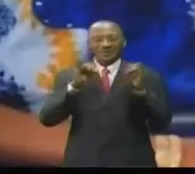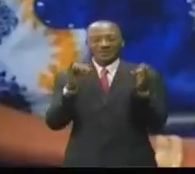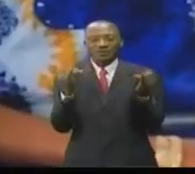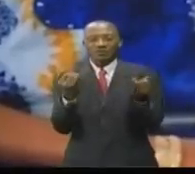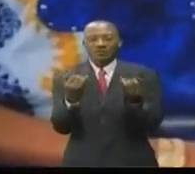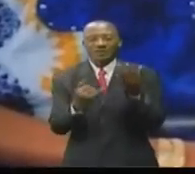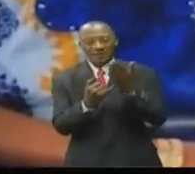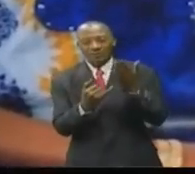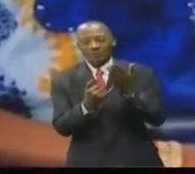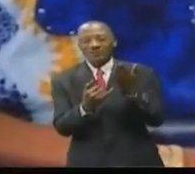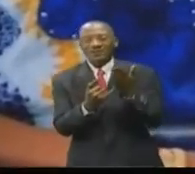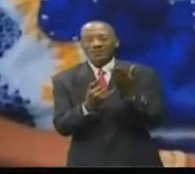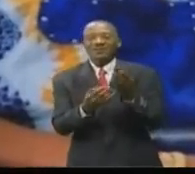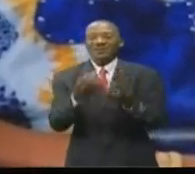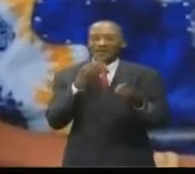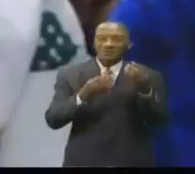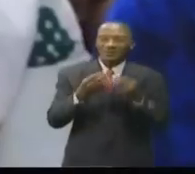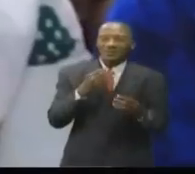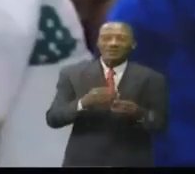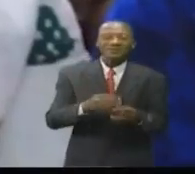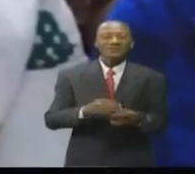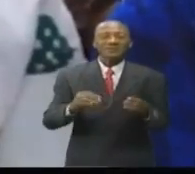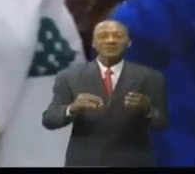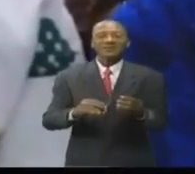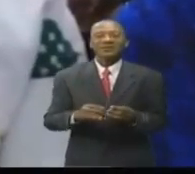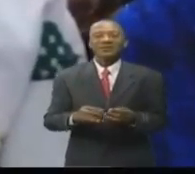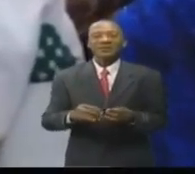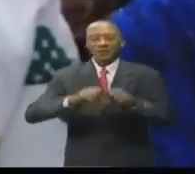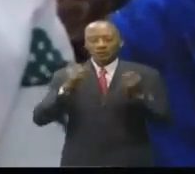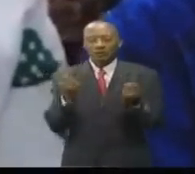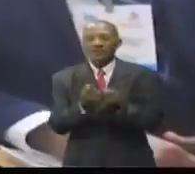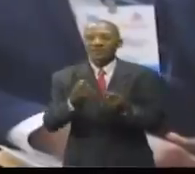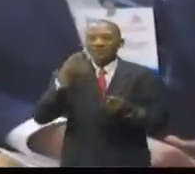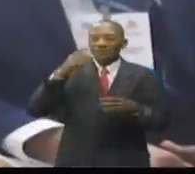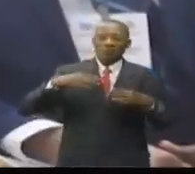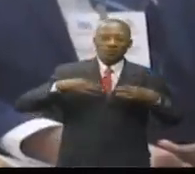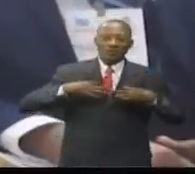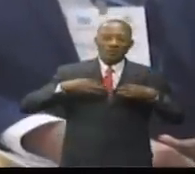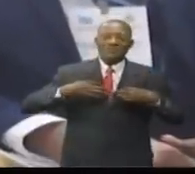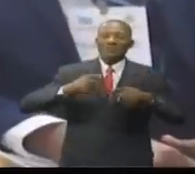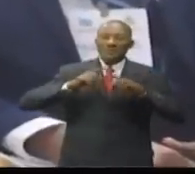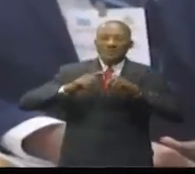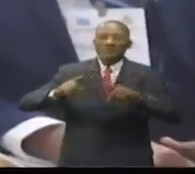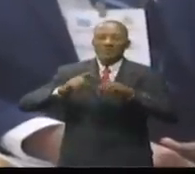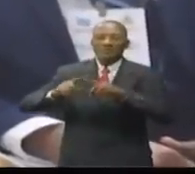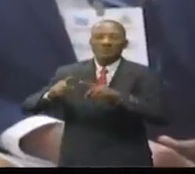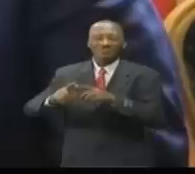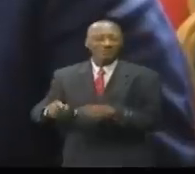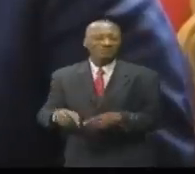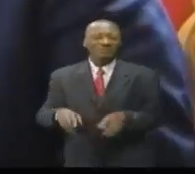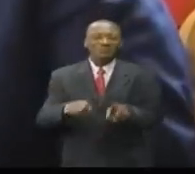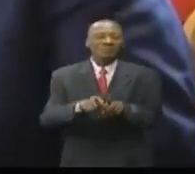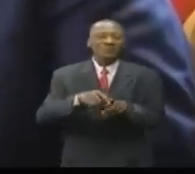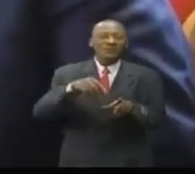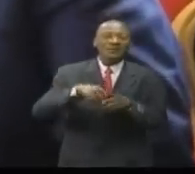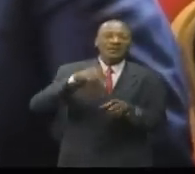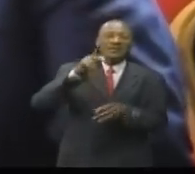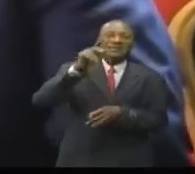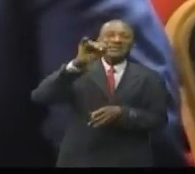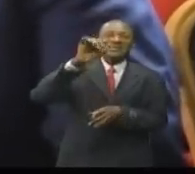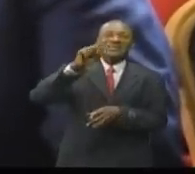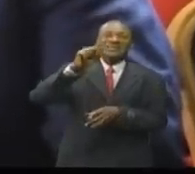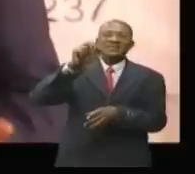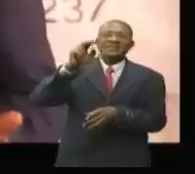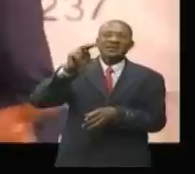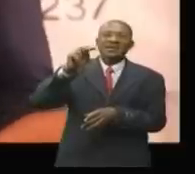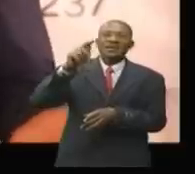des sucrières, des usines textiles. Au Congo central, il a cité la sacherie de Kisantu, l'usine textile de Gidinga, la